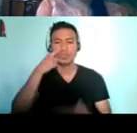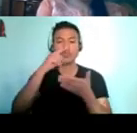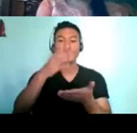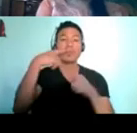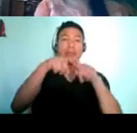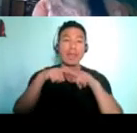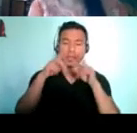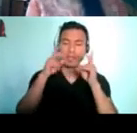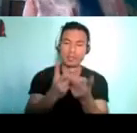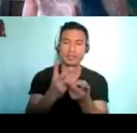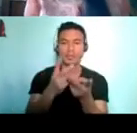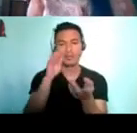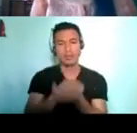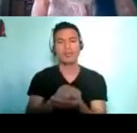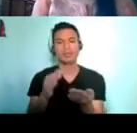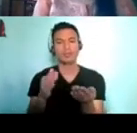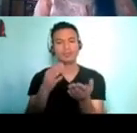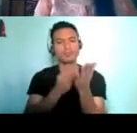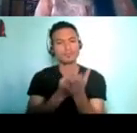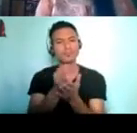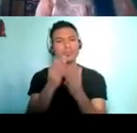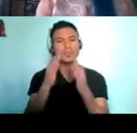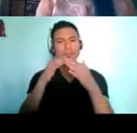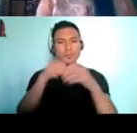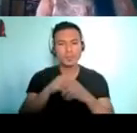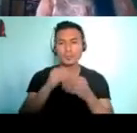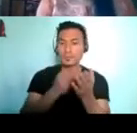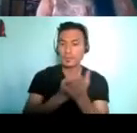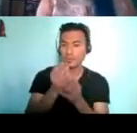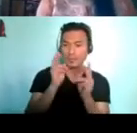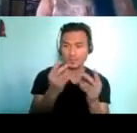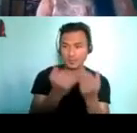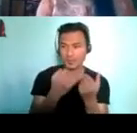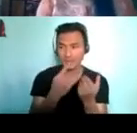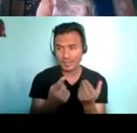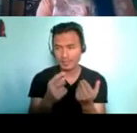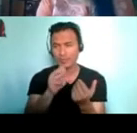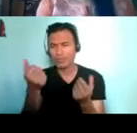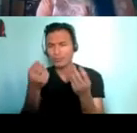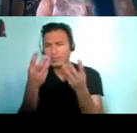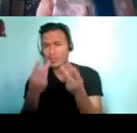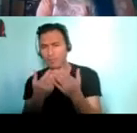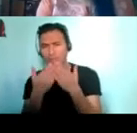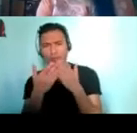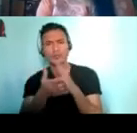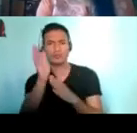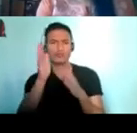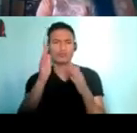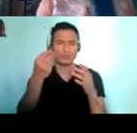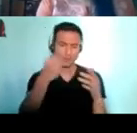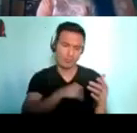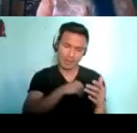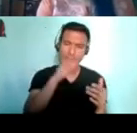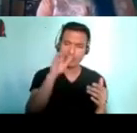कन्ट्रोल गरिएको थियो त्यसै गरेर राख, व्यवहारमा घरभित्रको व्यवहारमा चाहिँ त्यो गर भन्ने, अरू हिसाबले चाहिँ पढ्न जाऊ कमाएर ल्याऊ